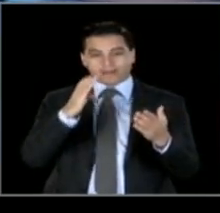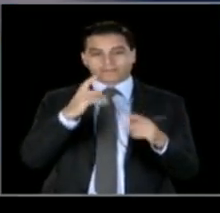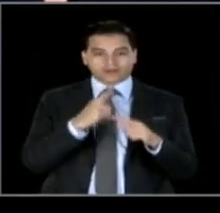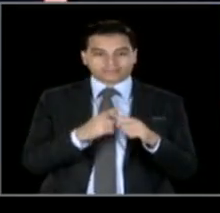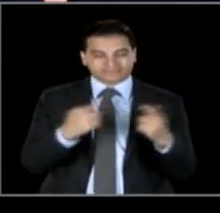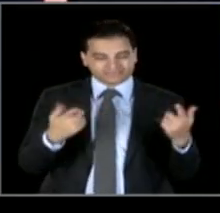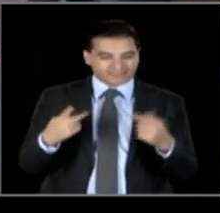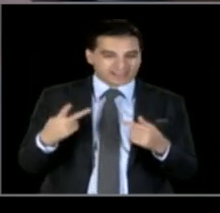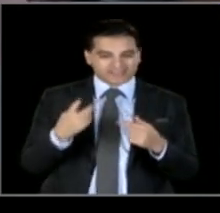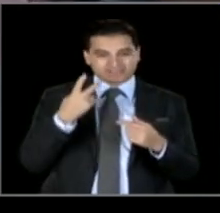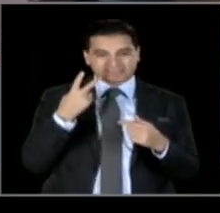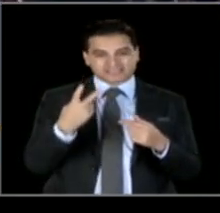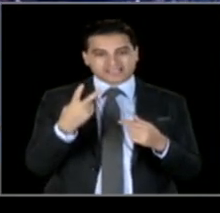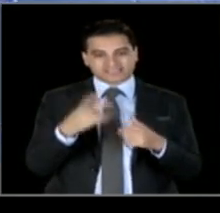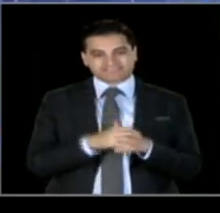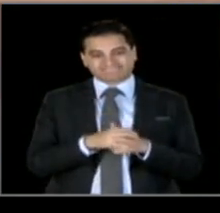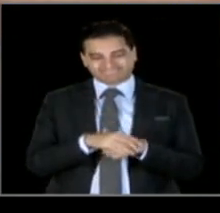الهدف الثاني